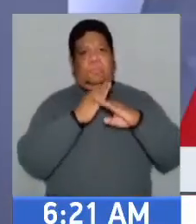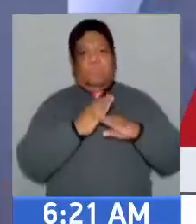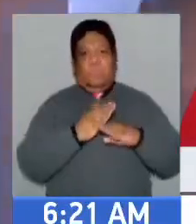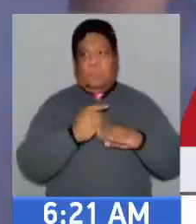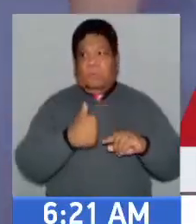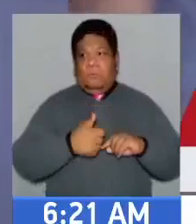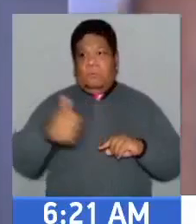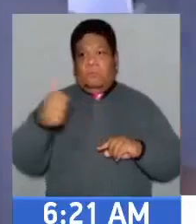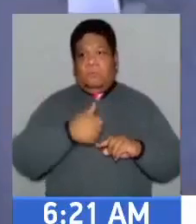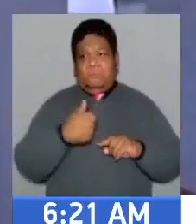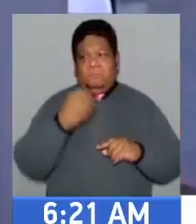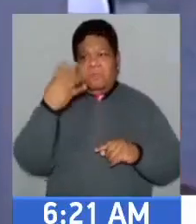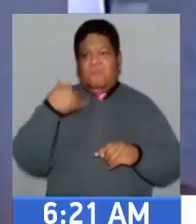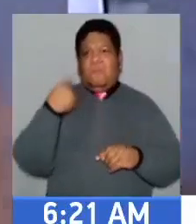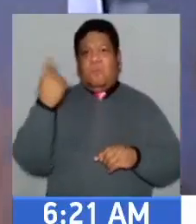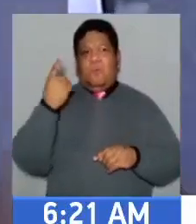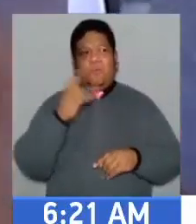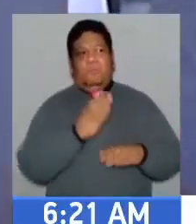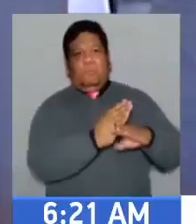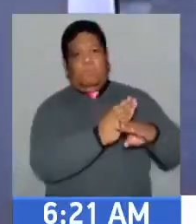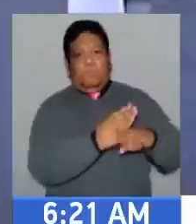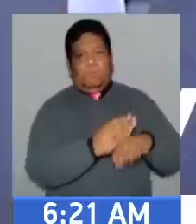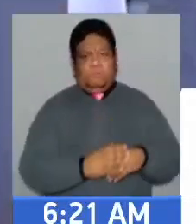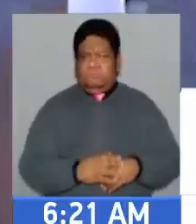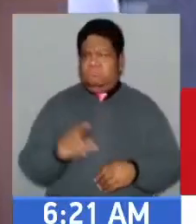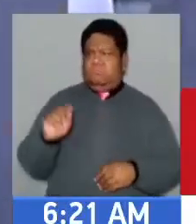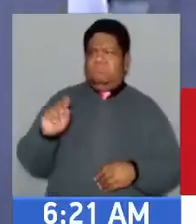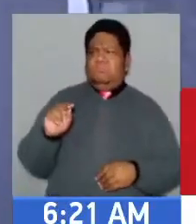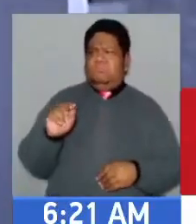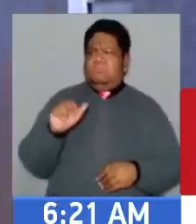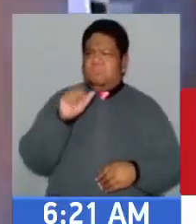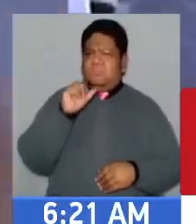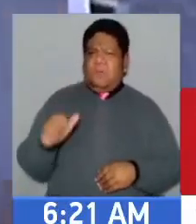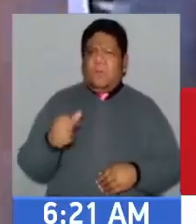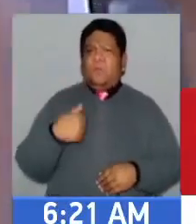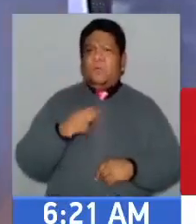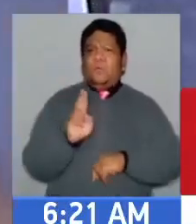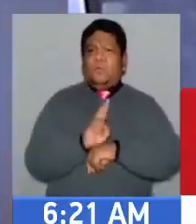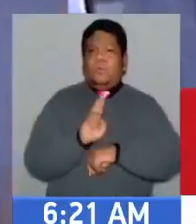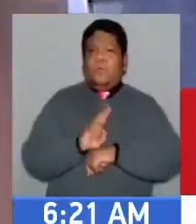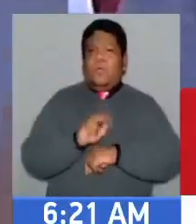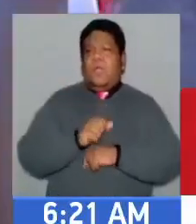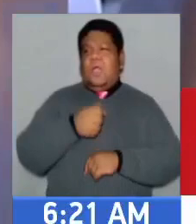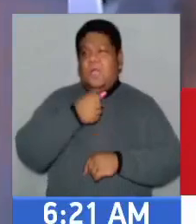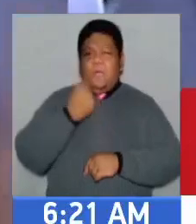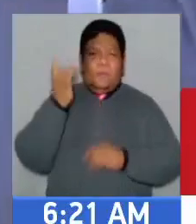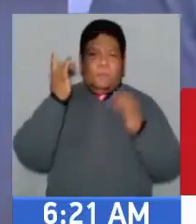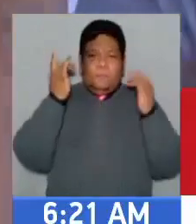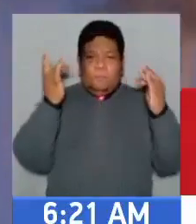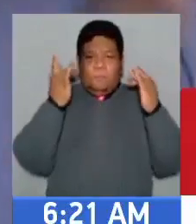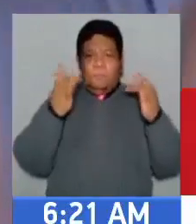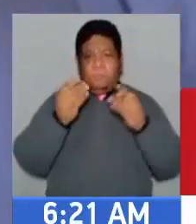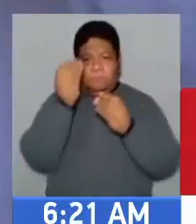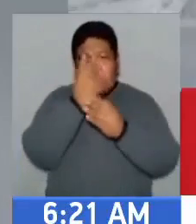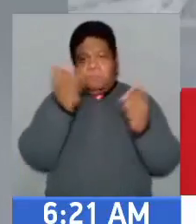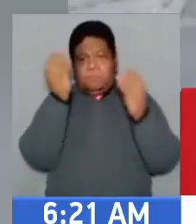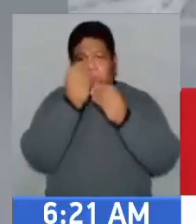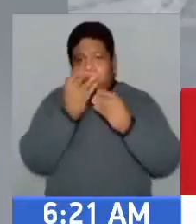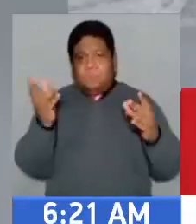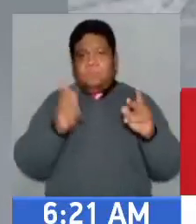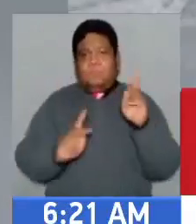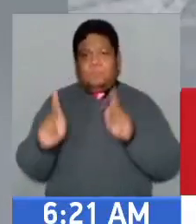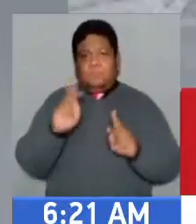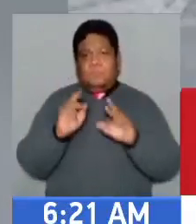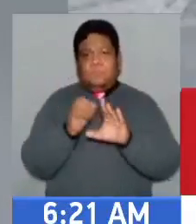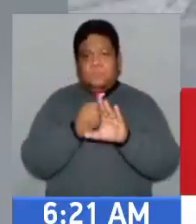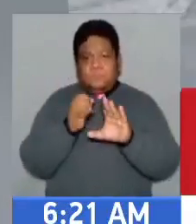daw. Wala sa aming mga harang. Ginagamit lang namin ay mga megaphone para sabihan yung ating mga kasama at kababayan na mga driver. Ayon